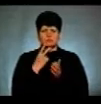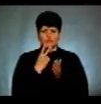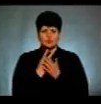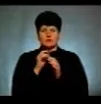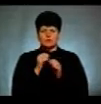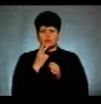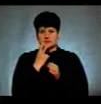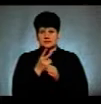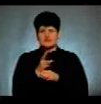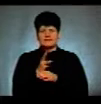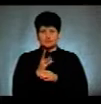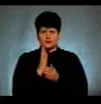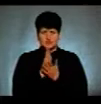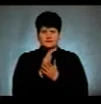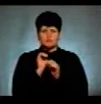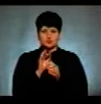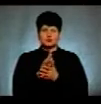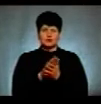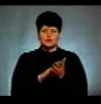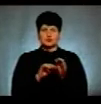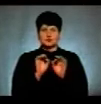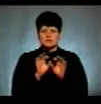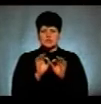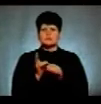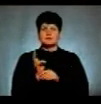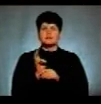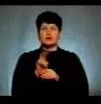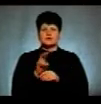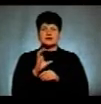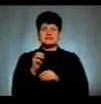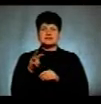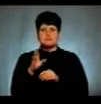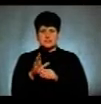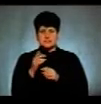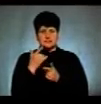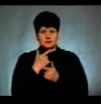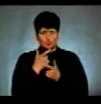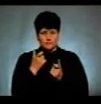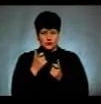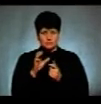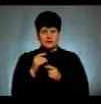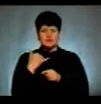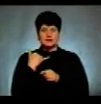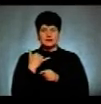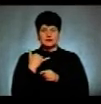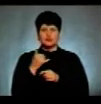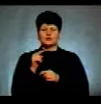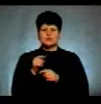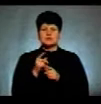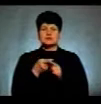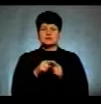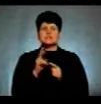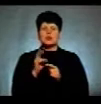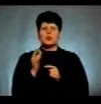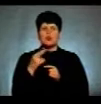глядачам, у нас є відео, а ви можете далі продовжити розказувати. Тобто приходить смс-повідомлення на телефон, і тоді з цим кодом…